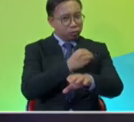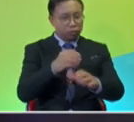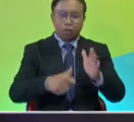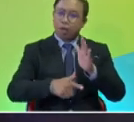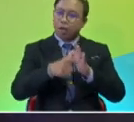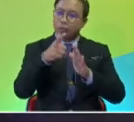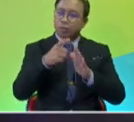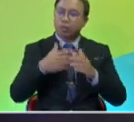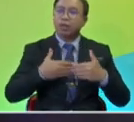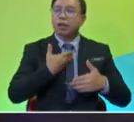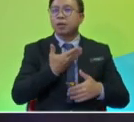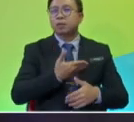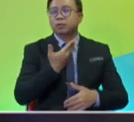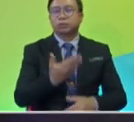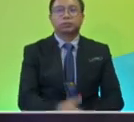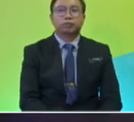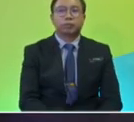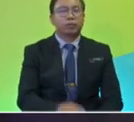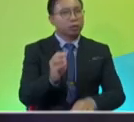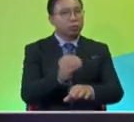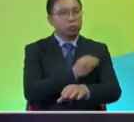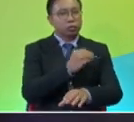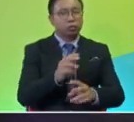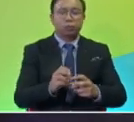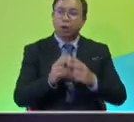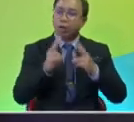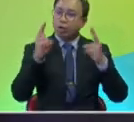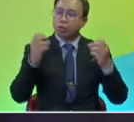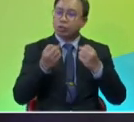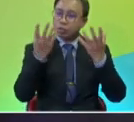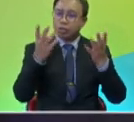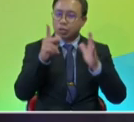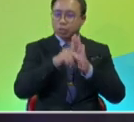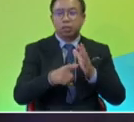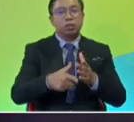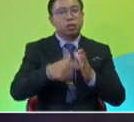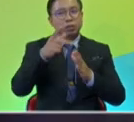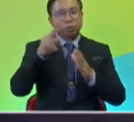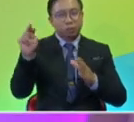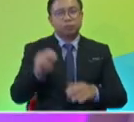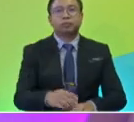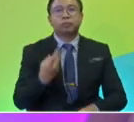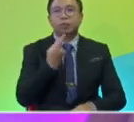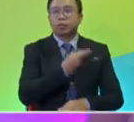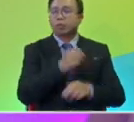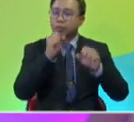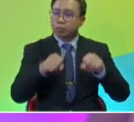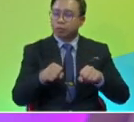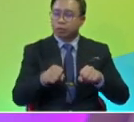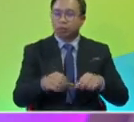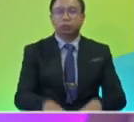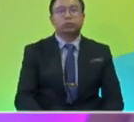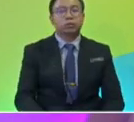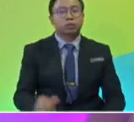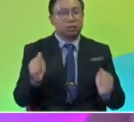HID betul lebih tenang Muzik ni sebenarnya Banyak kelebihan dia contohnya Cikgu contohnya kita dapat Tenangkan dirilah dengan